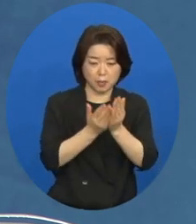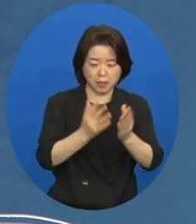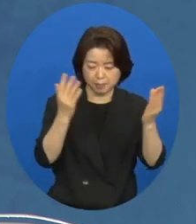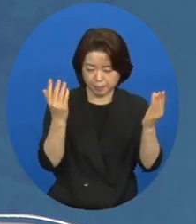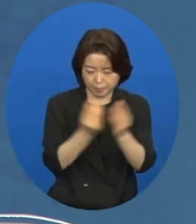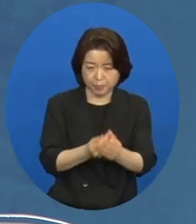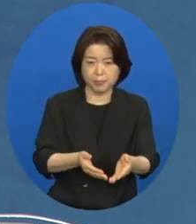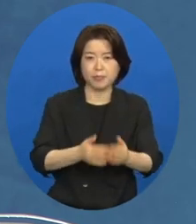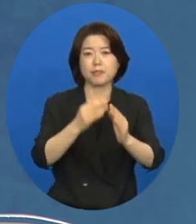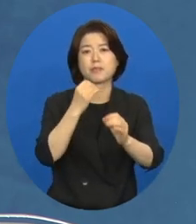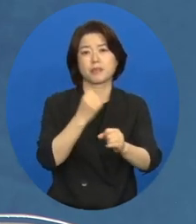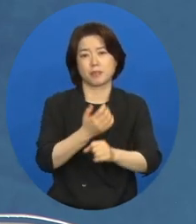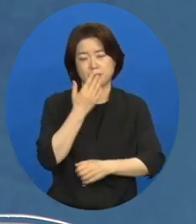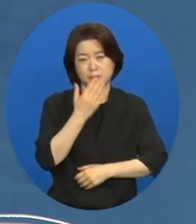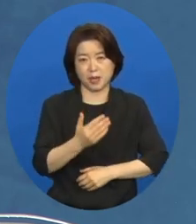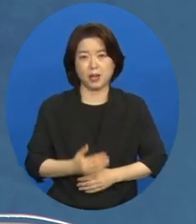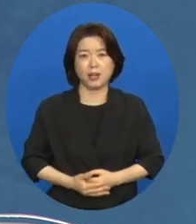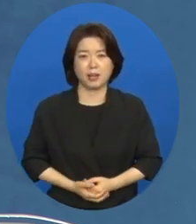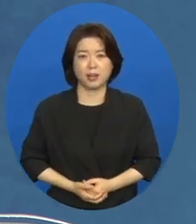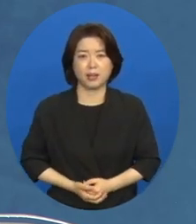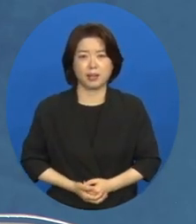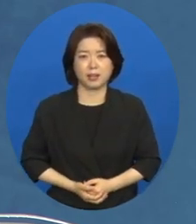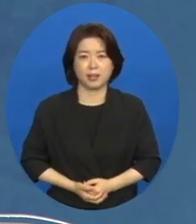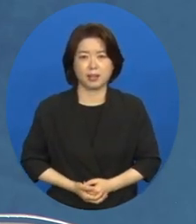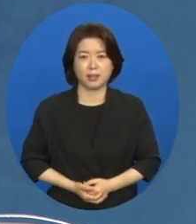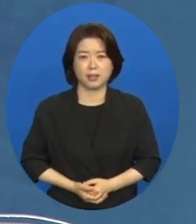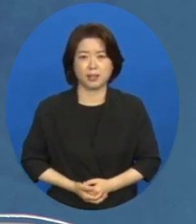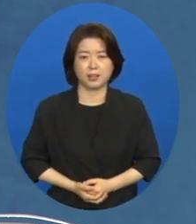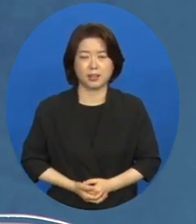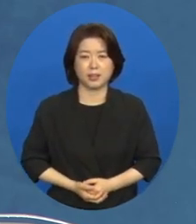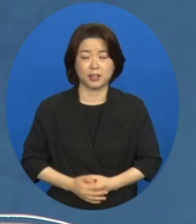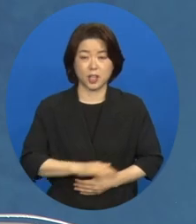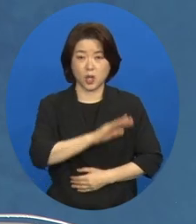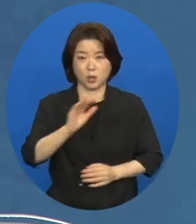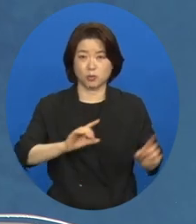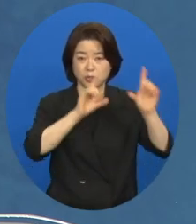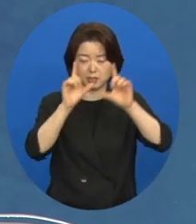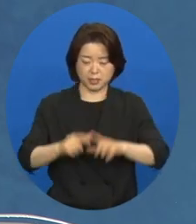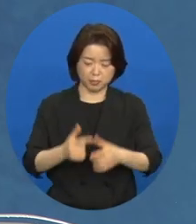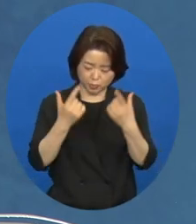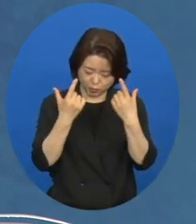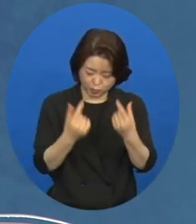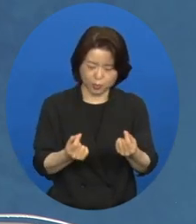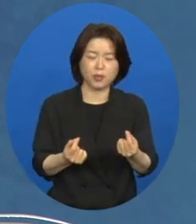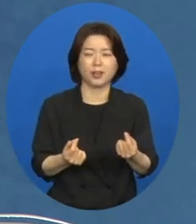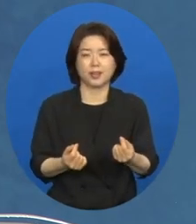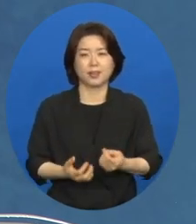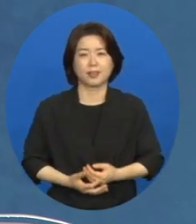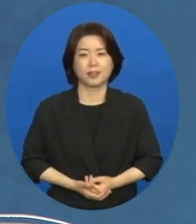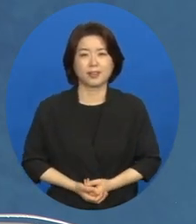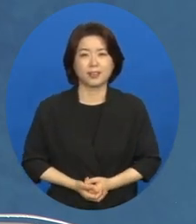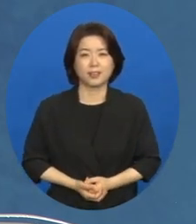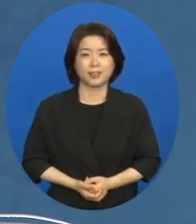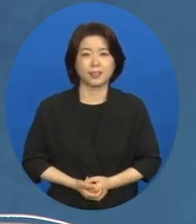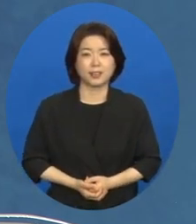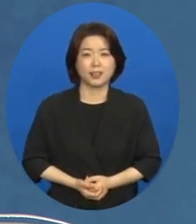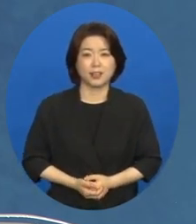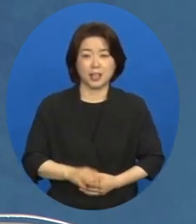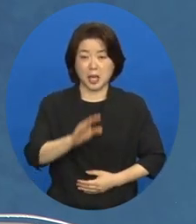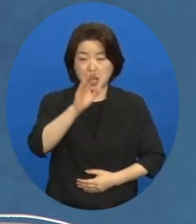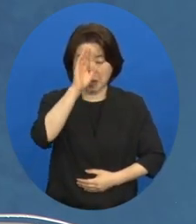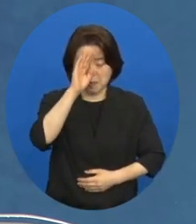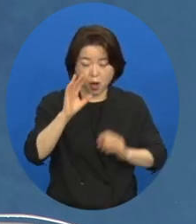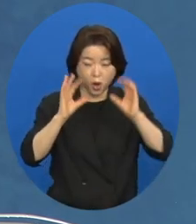수가 있었던 것이죠. 여러분, 우리 삶도 똑같지 않습니까? 아픈 아이를